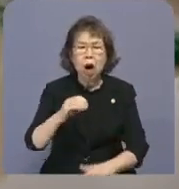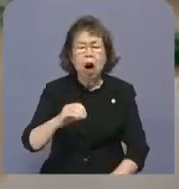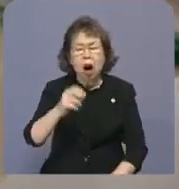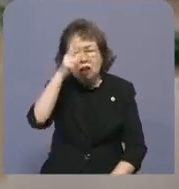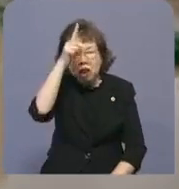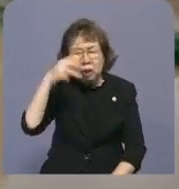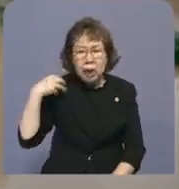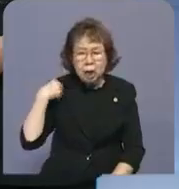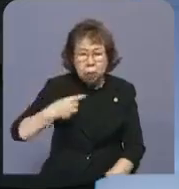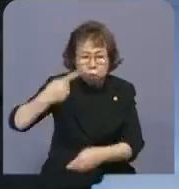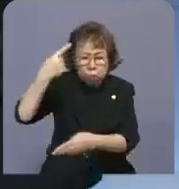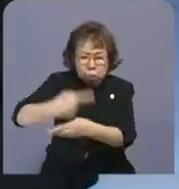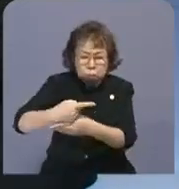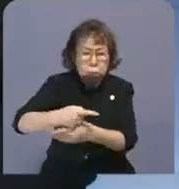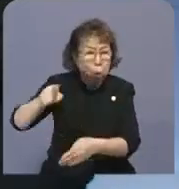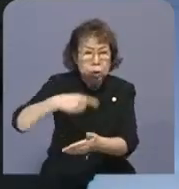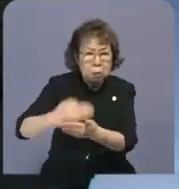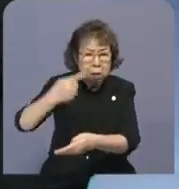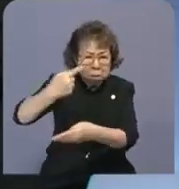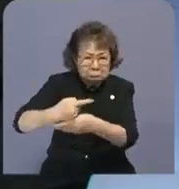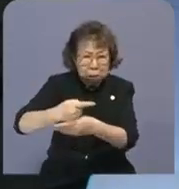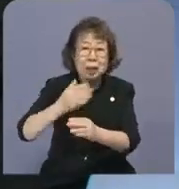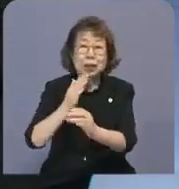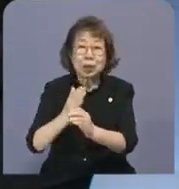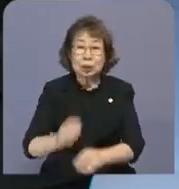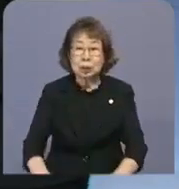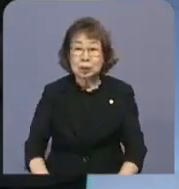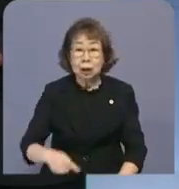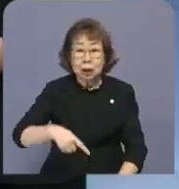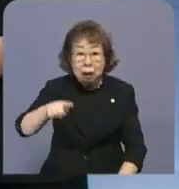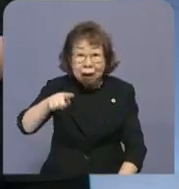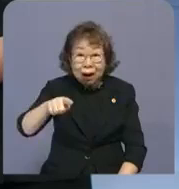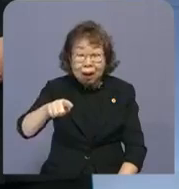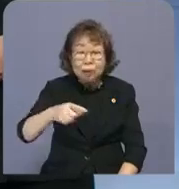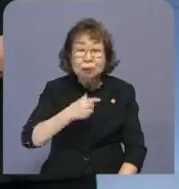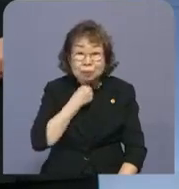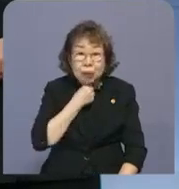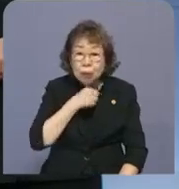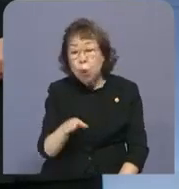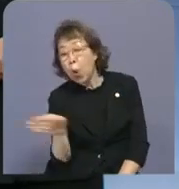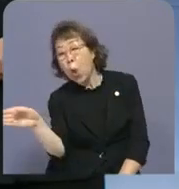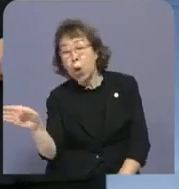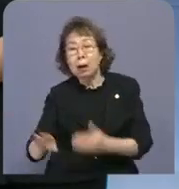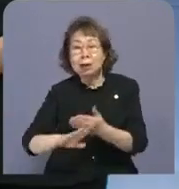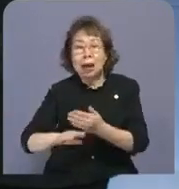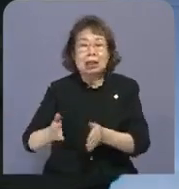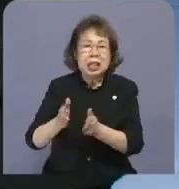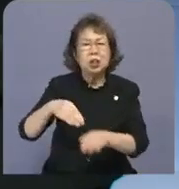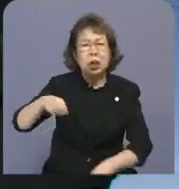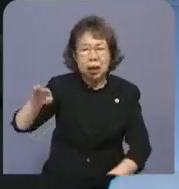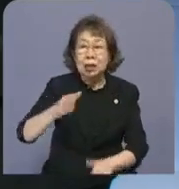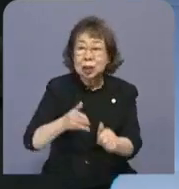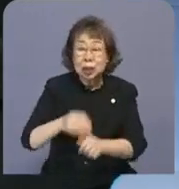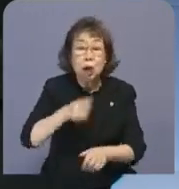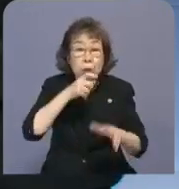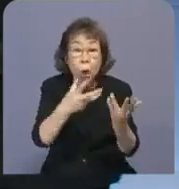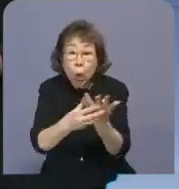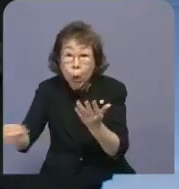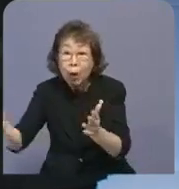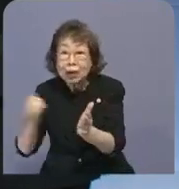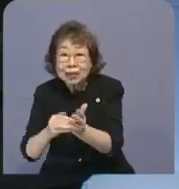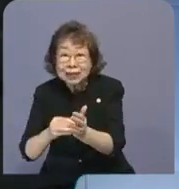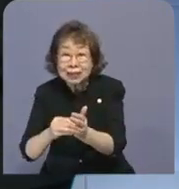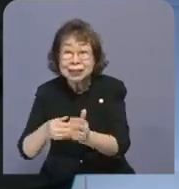통행을 통제하고 있는 상황이고요 이곳에 지날 예정이시라면 우회도로를 이용하시는게 좋겠고 빗물이 빠져 나가더라도